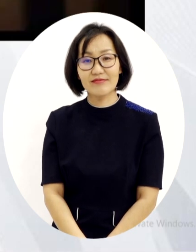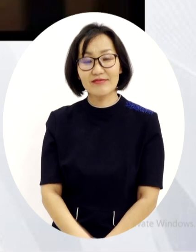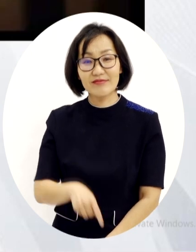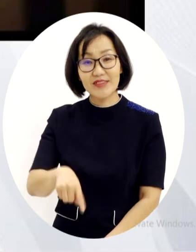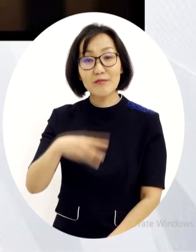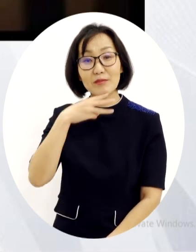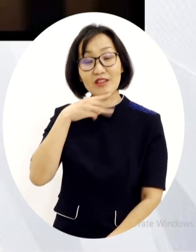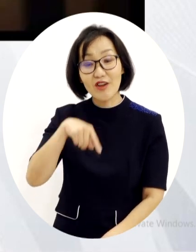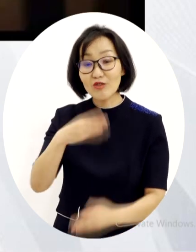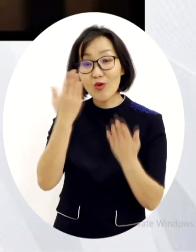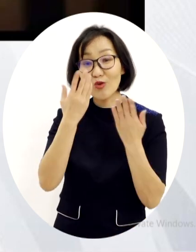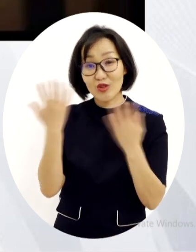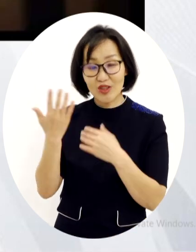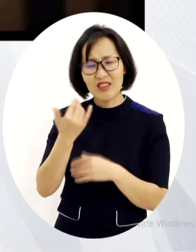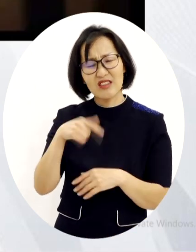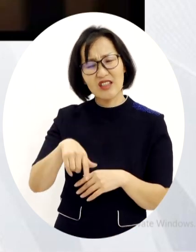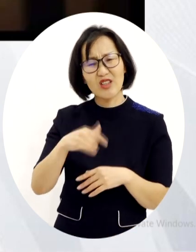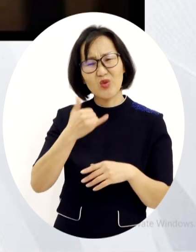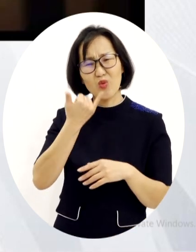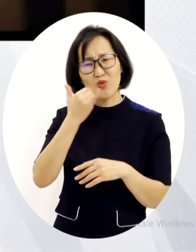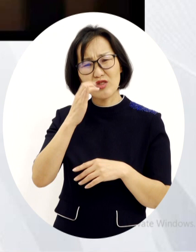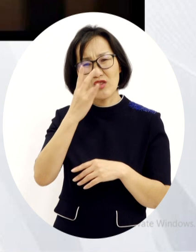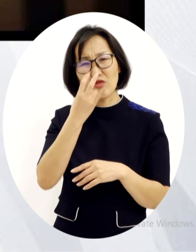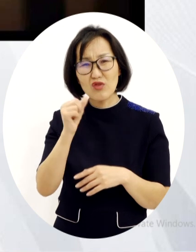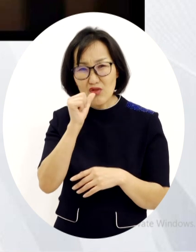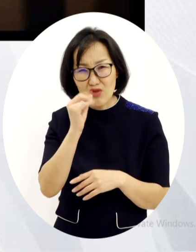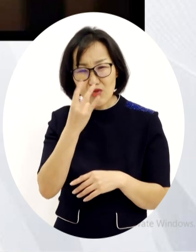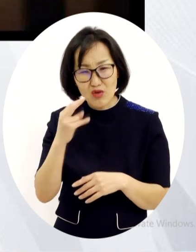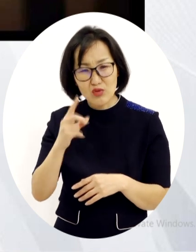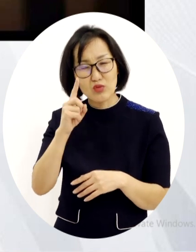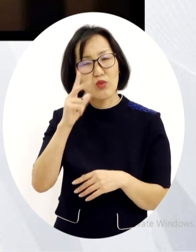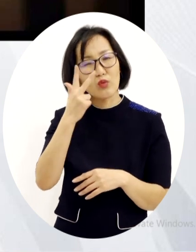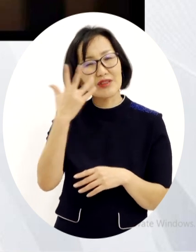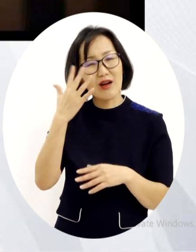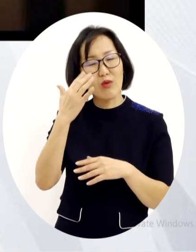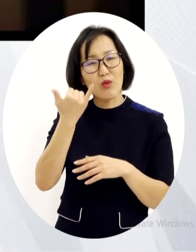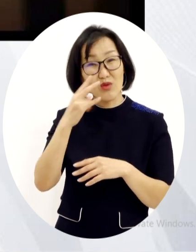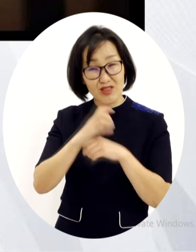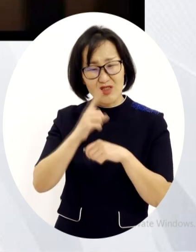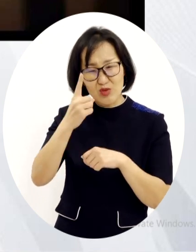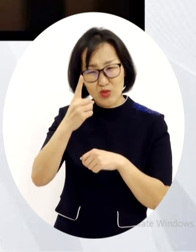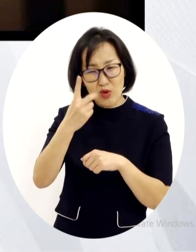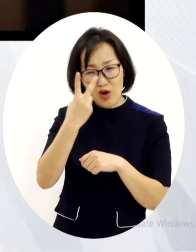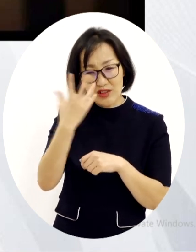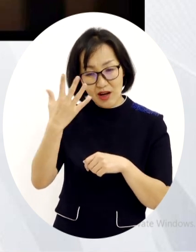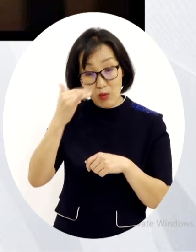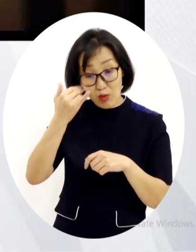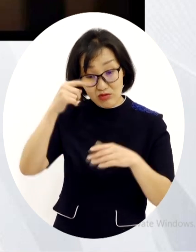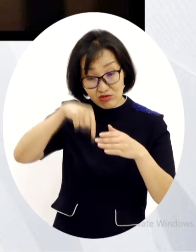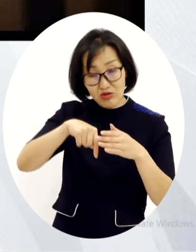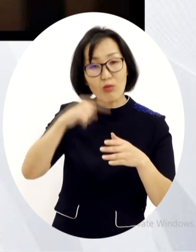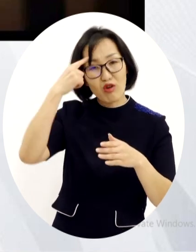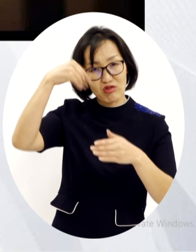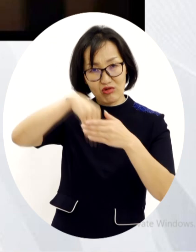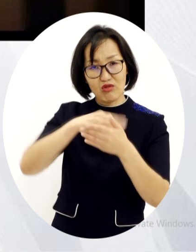За нэг мэдээлэл сонсё бүгдээрээ. Дэлхийд усны нөөцөөрөө бага 145 улс байдгийн 121-т нь Монгол